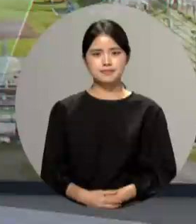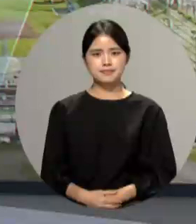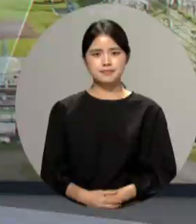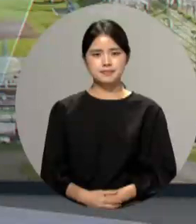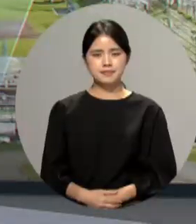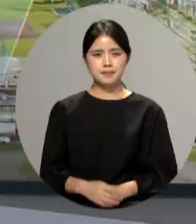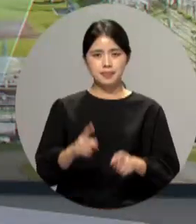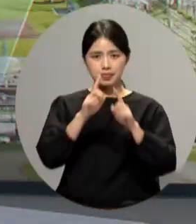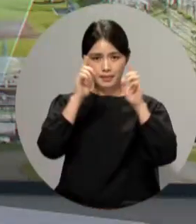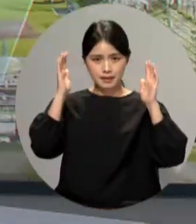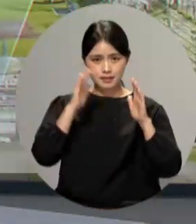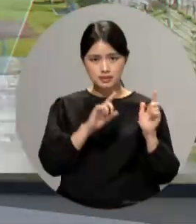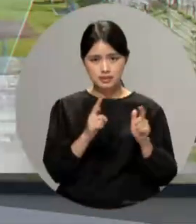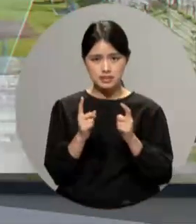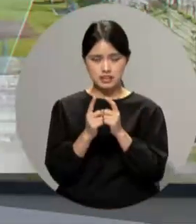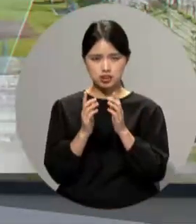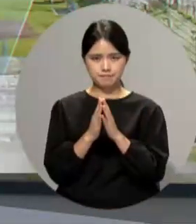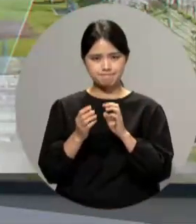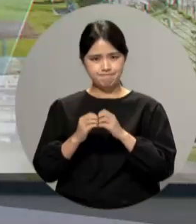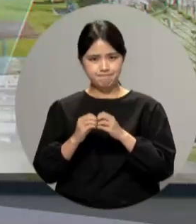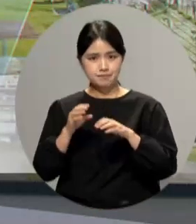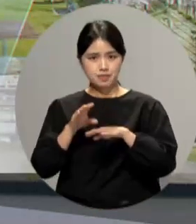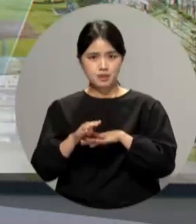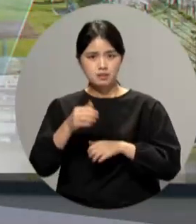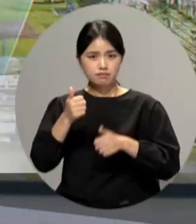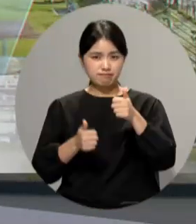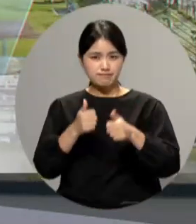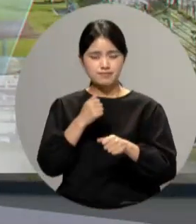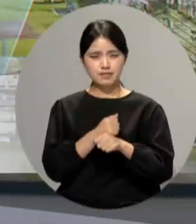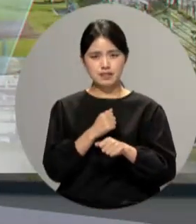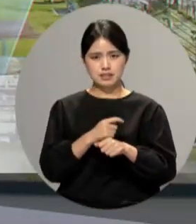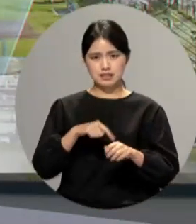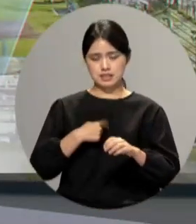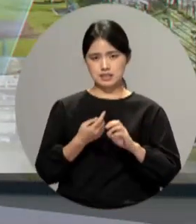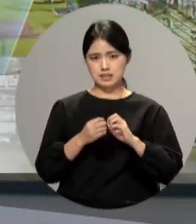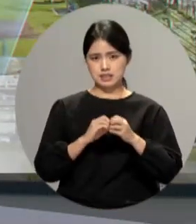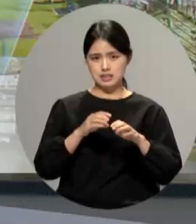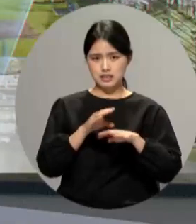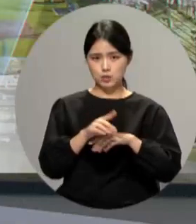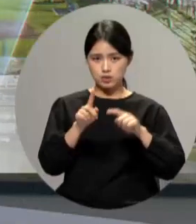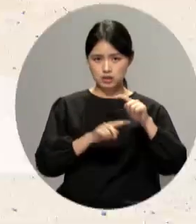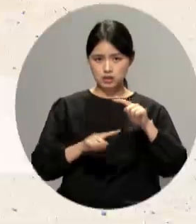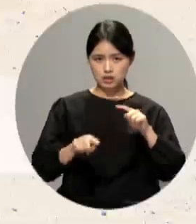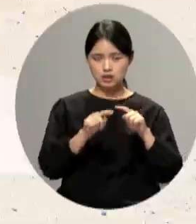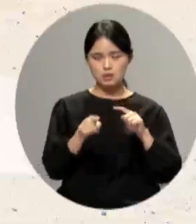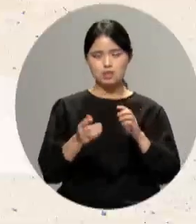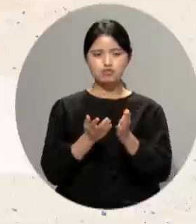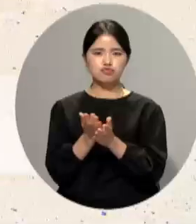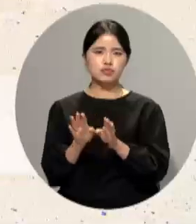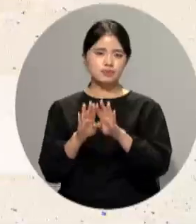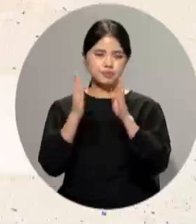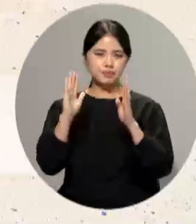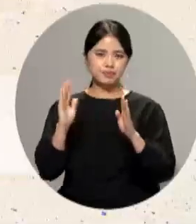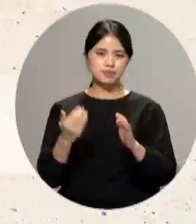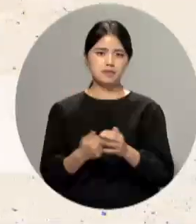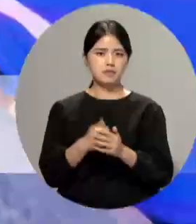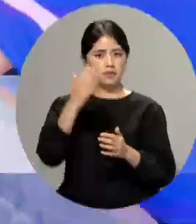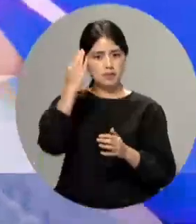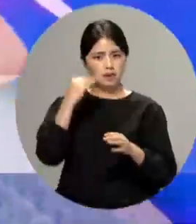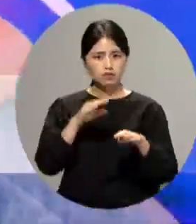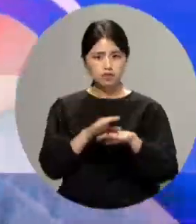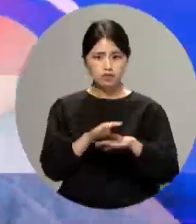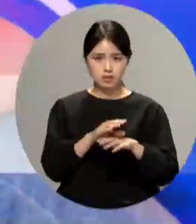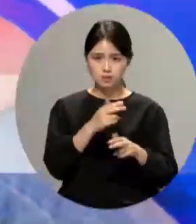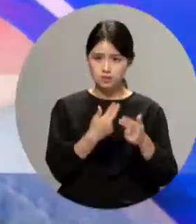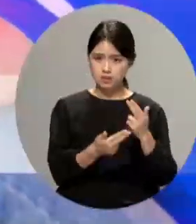대학생들이 직접 만든 자동차로 경연을 펼치는 자작 자동차 대회가 군산에서 개최됩니다 한국